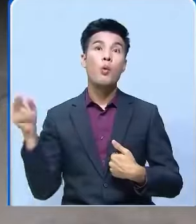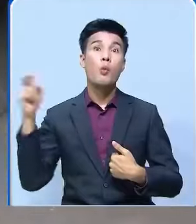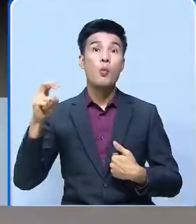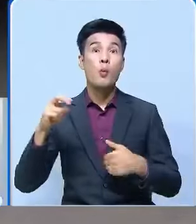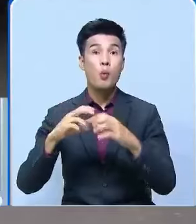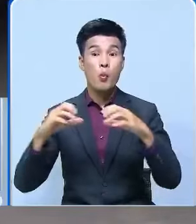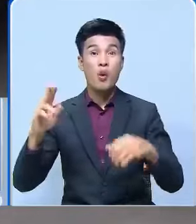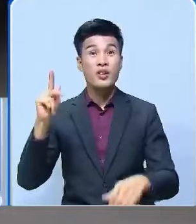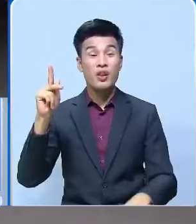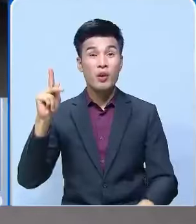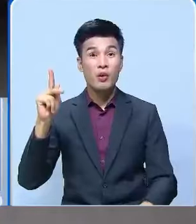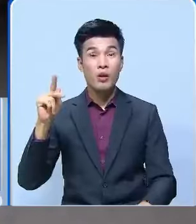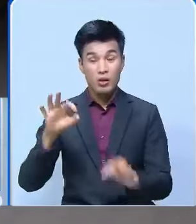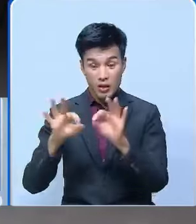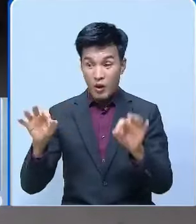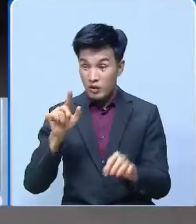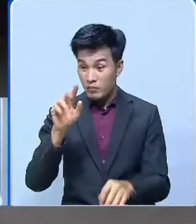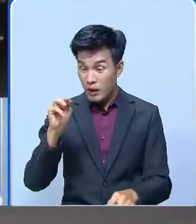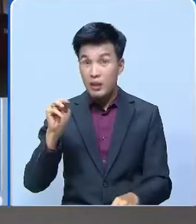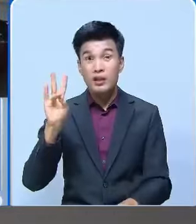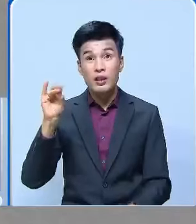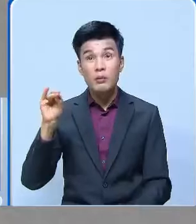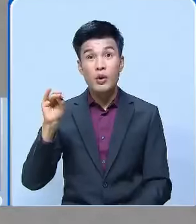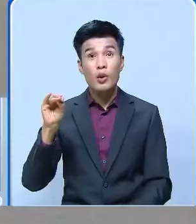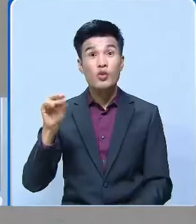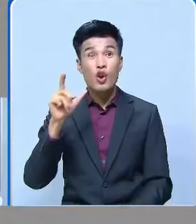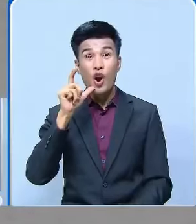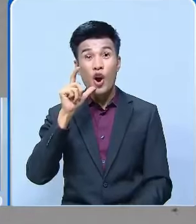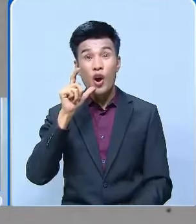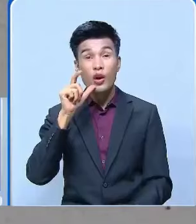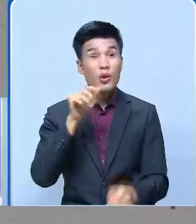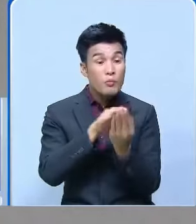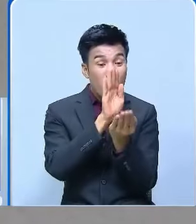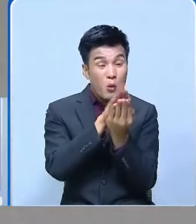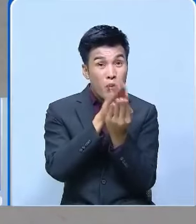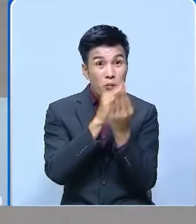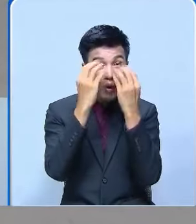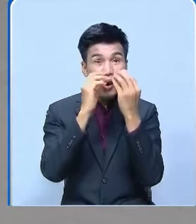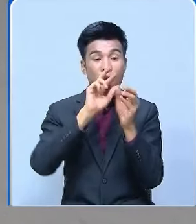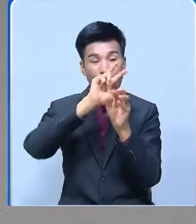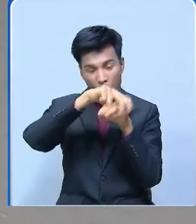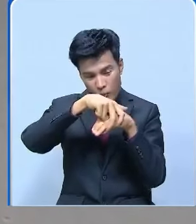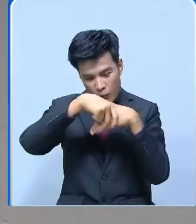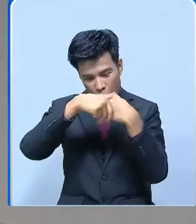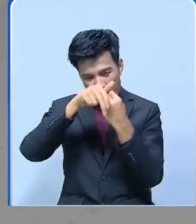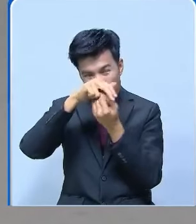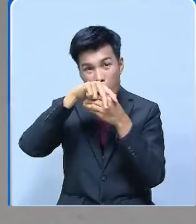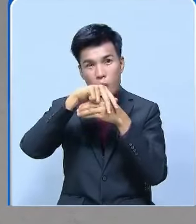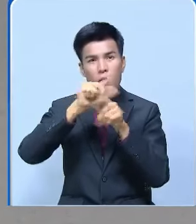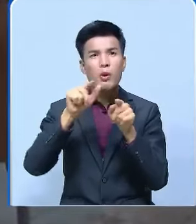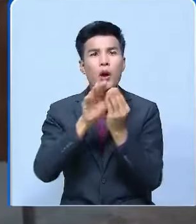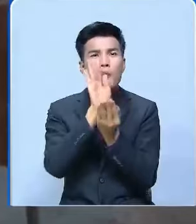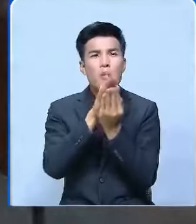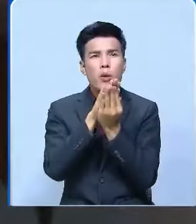ยาวตั้ง1เมตร70เซนนะคะคุณผู้ชมลำตัวใหญ่ห้อยตัวลงมาลงมารัดตุ๊กแกก่อนที่จะใช้ป่านะงับหัวตุ๊กแกแต่ตุ๊ก